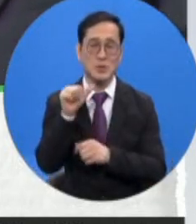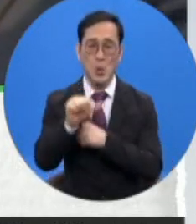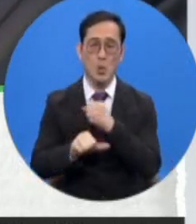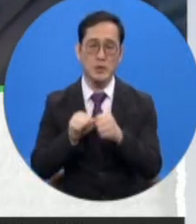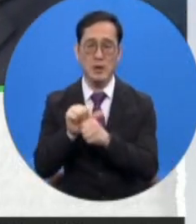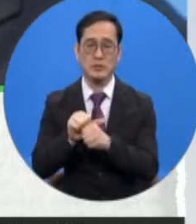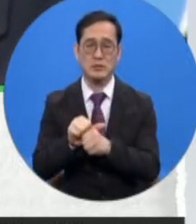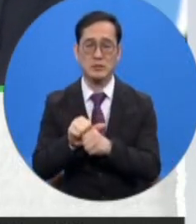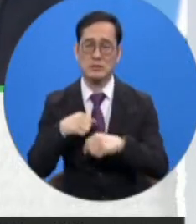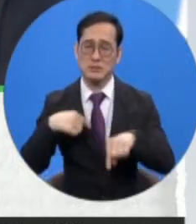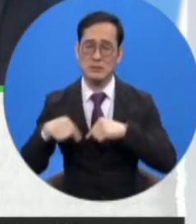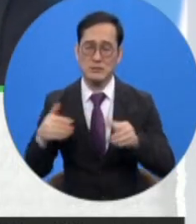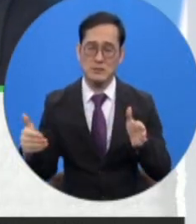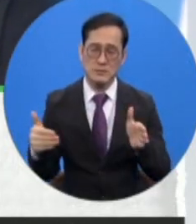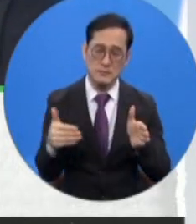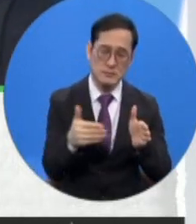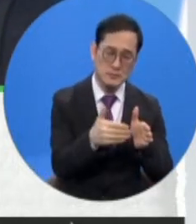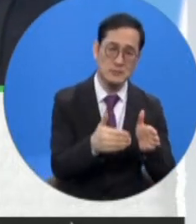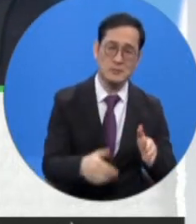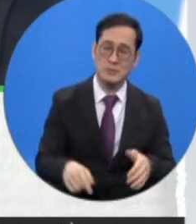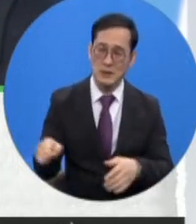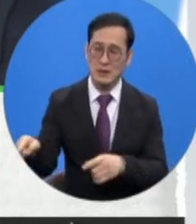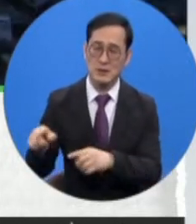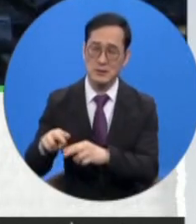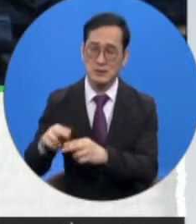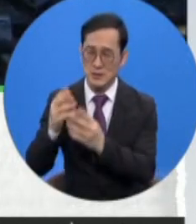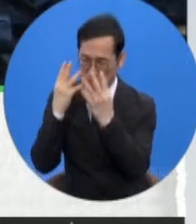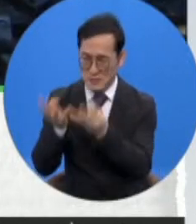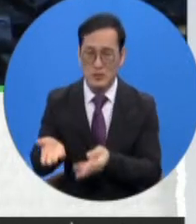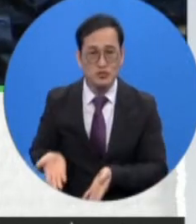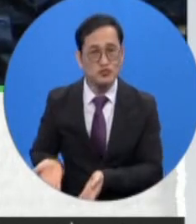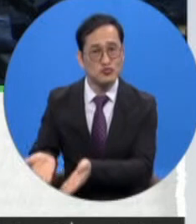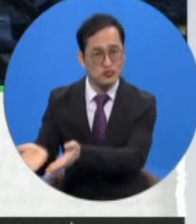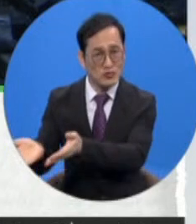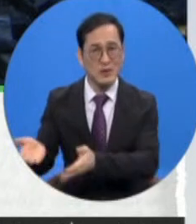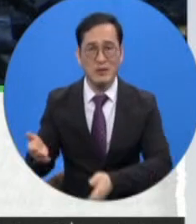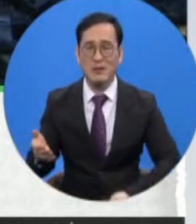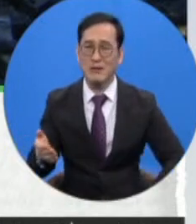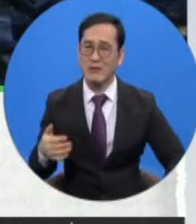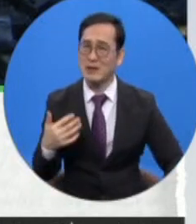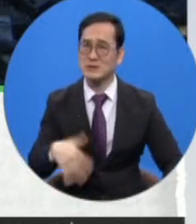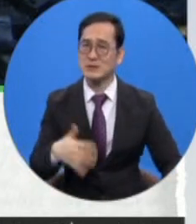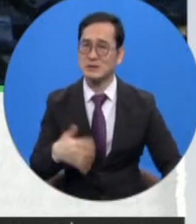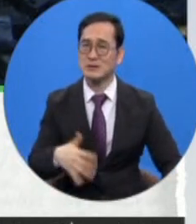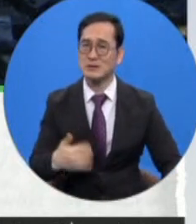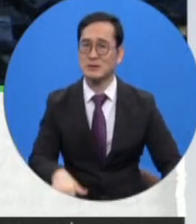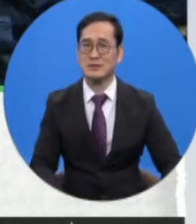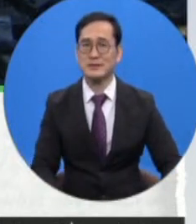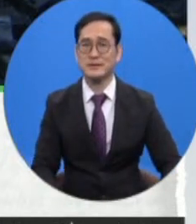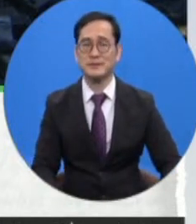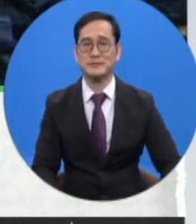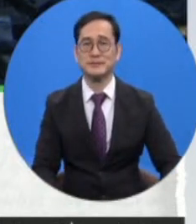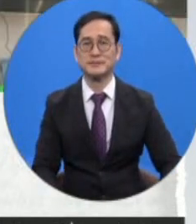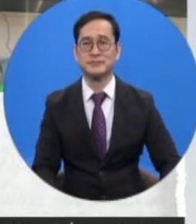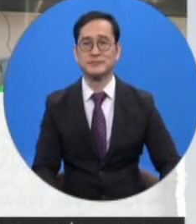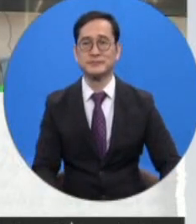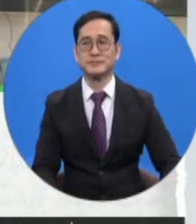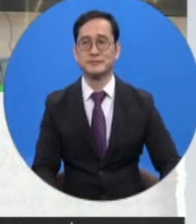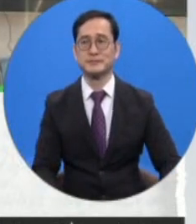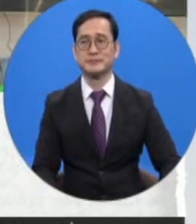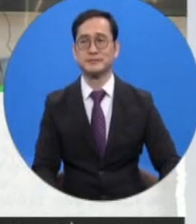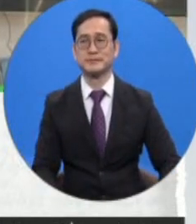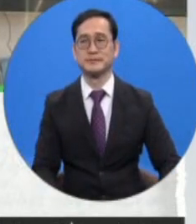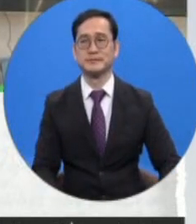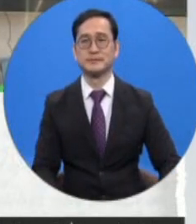의지는 없는 것이 아닌가 이렇게 사료가 됩니다. 이제 대통령 선거가 불과 80여일 정도밖에 남지가 않은 상황입니다.